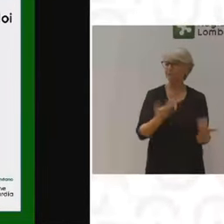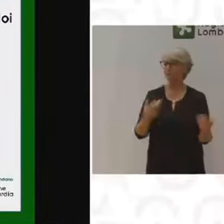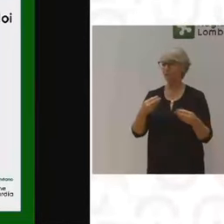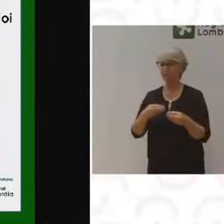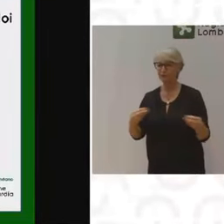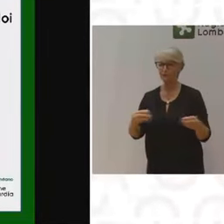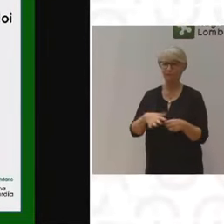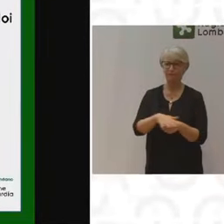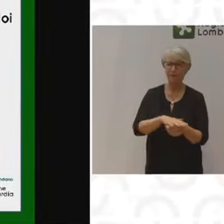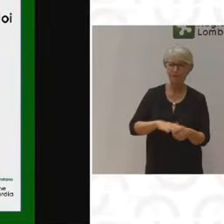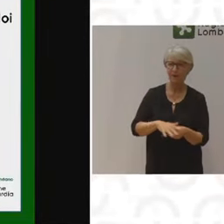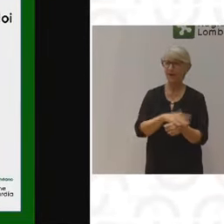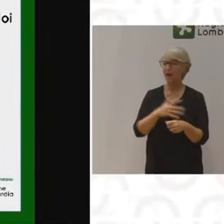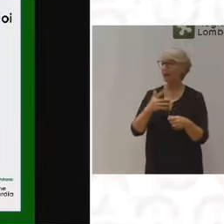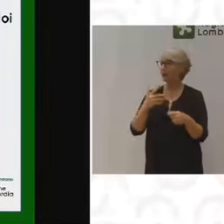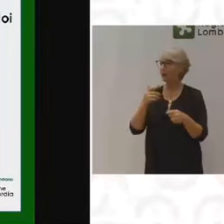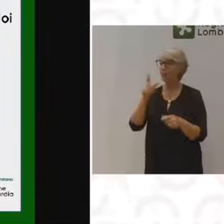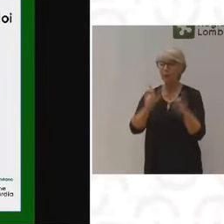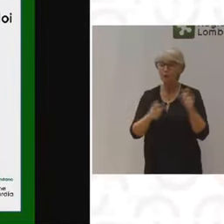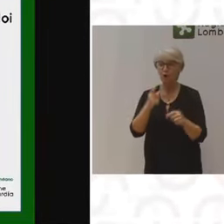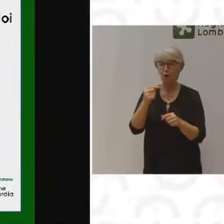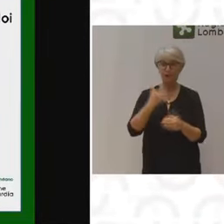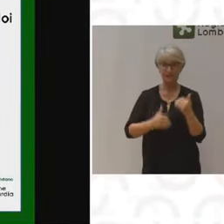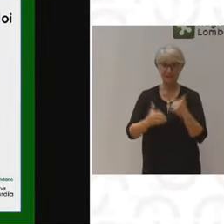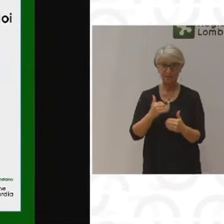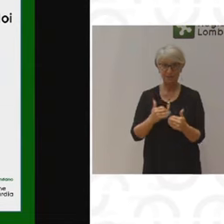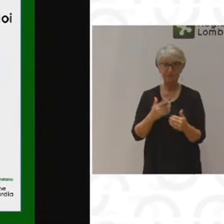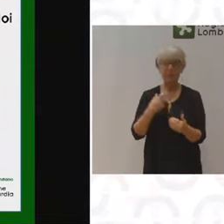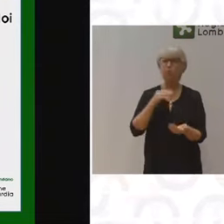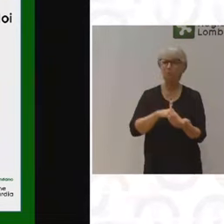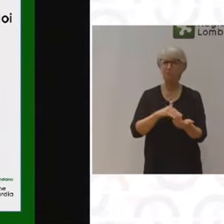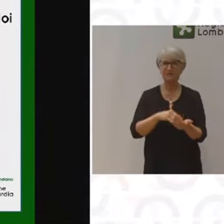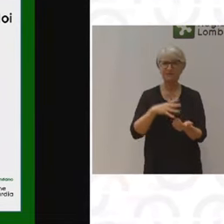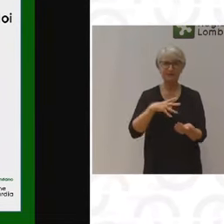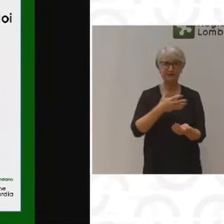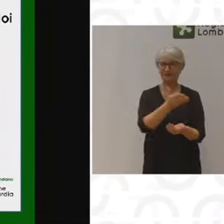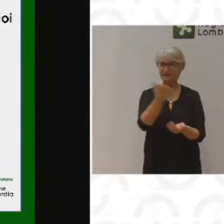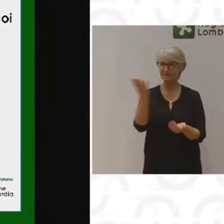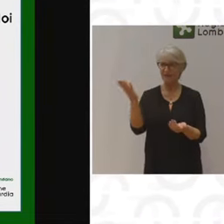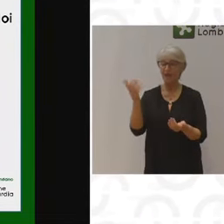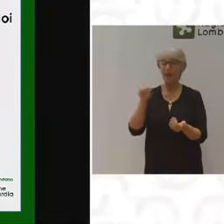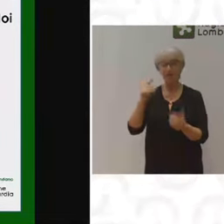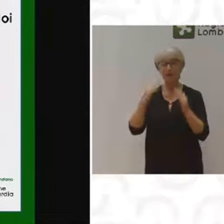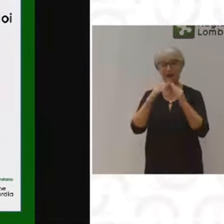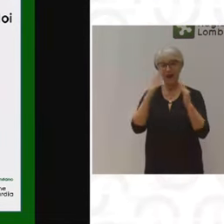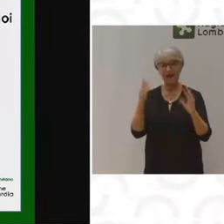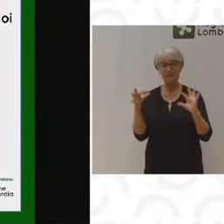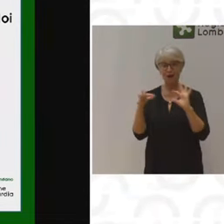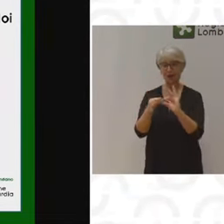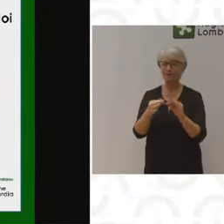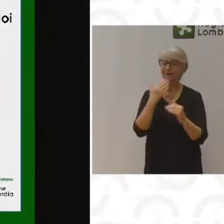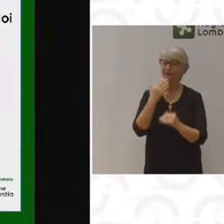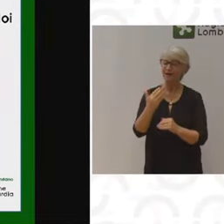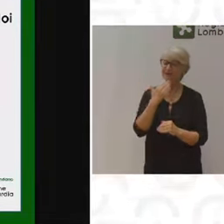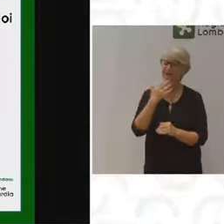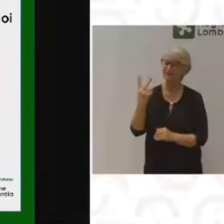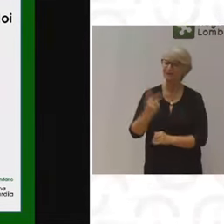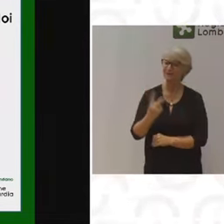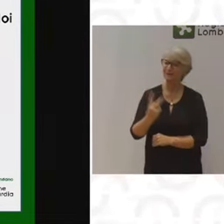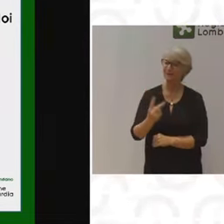professionisti, familiari, persone con disabilità. Alcuni sono presenti in sala e collegati. Grazie, grazie davvero.